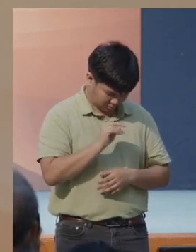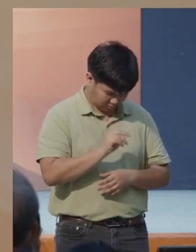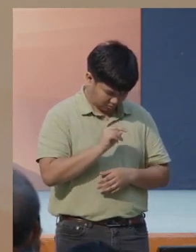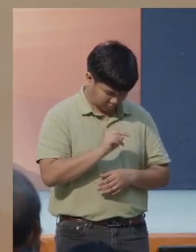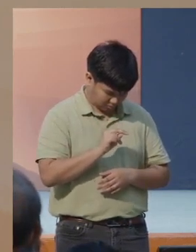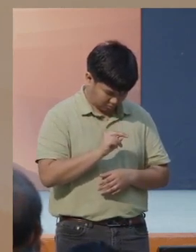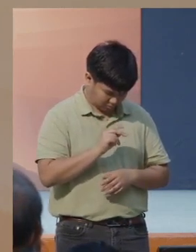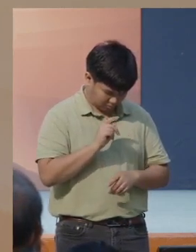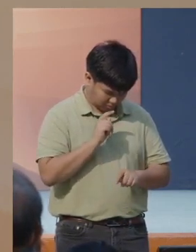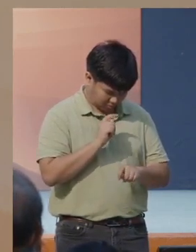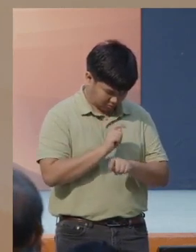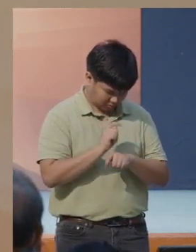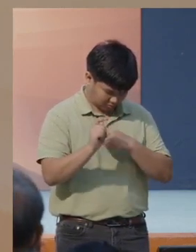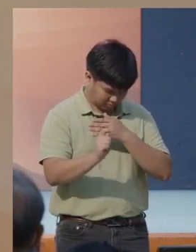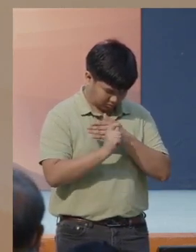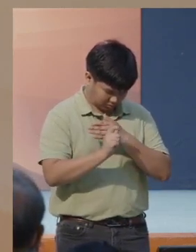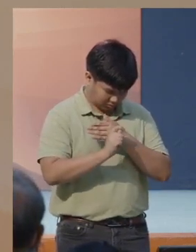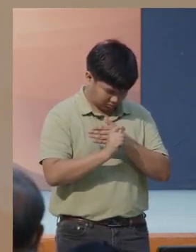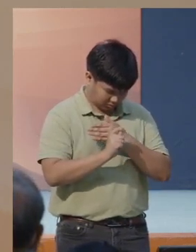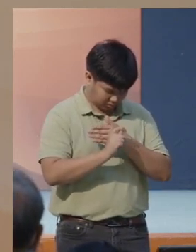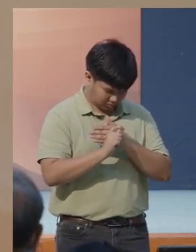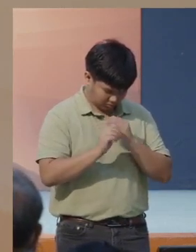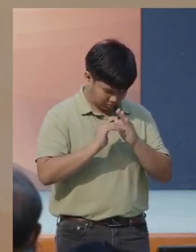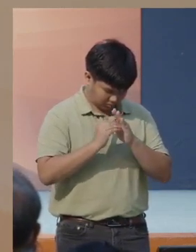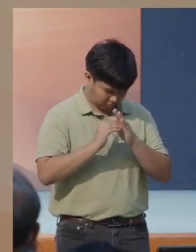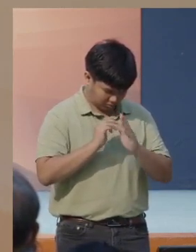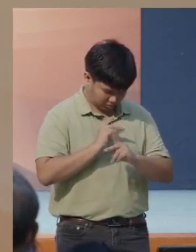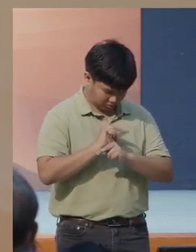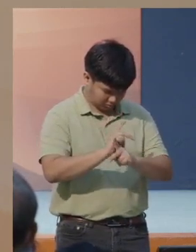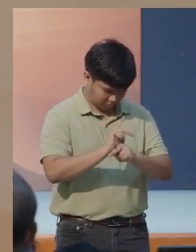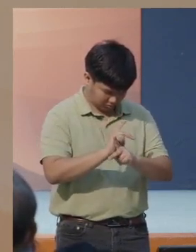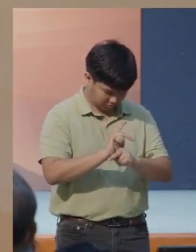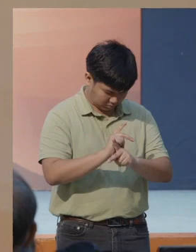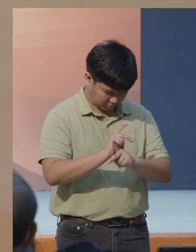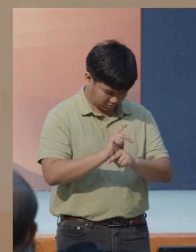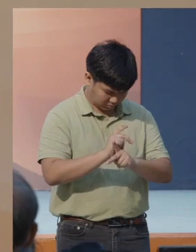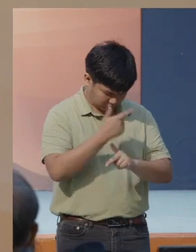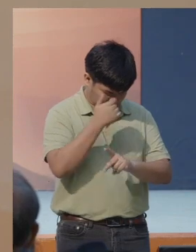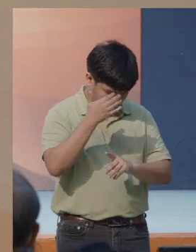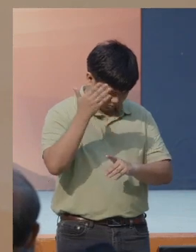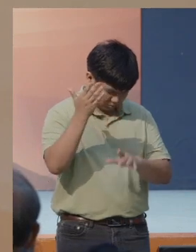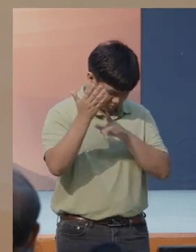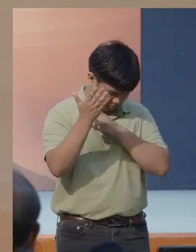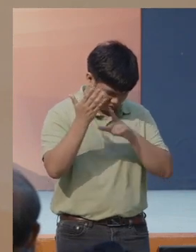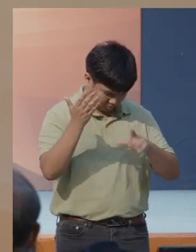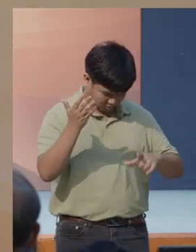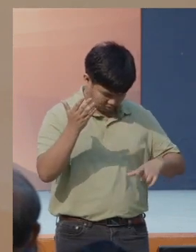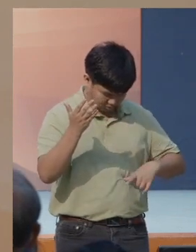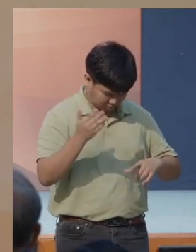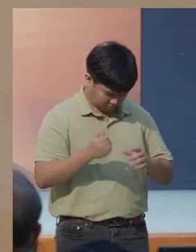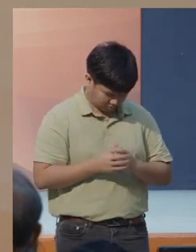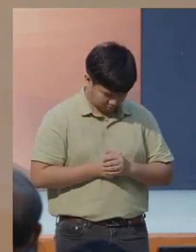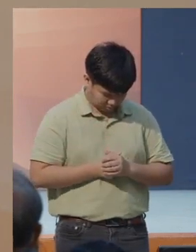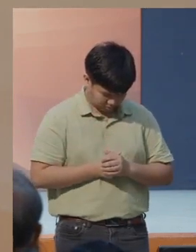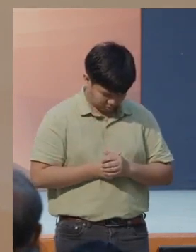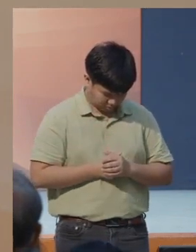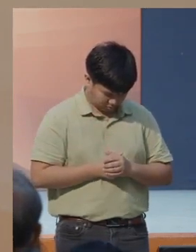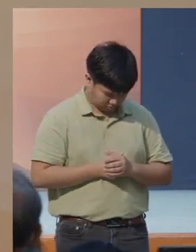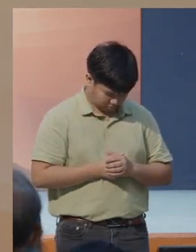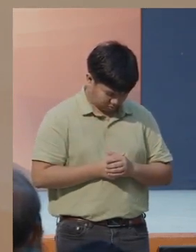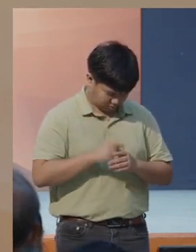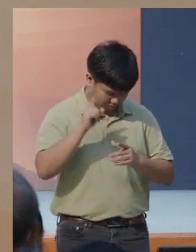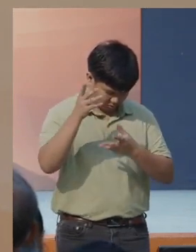ng temporary city of refuge. Dahil sa inyo, Panginoon, ibinigay nyo na